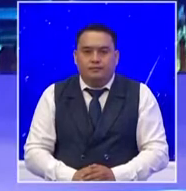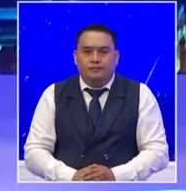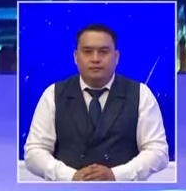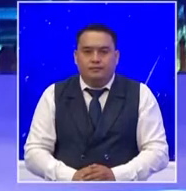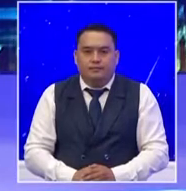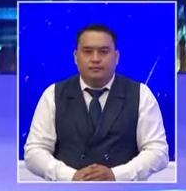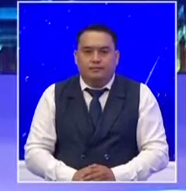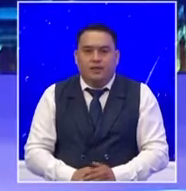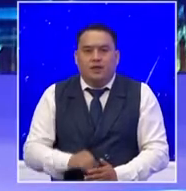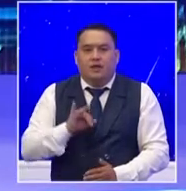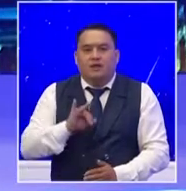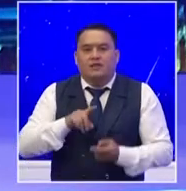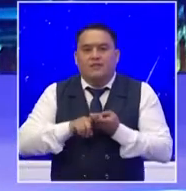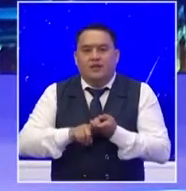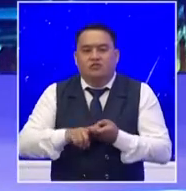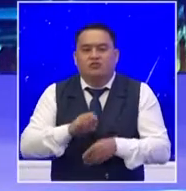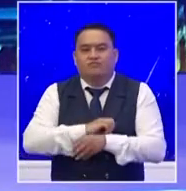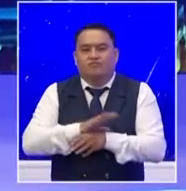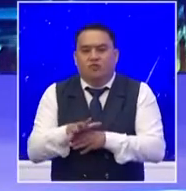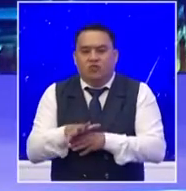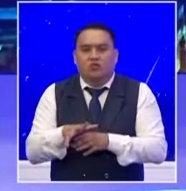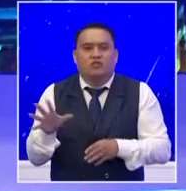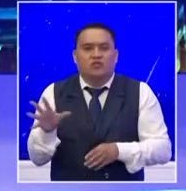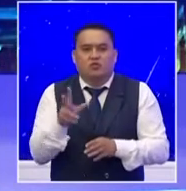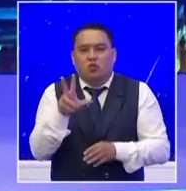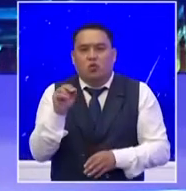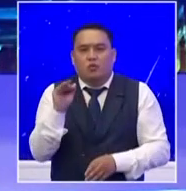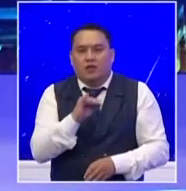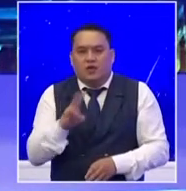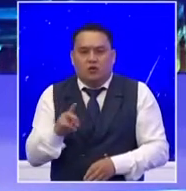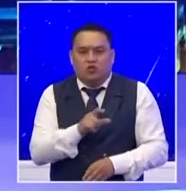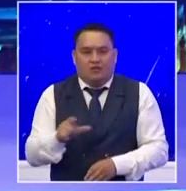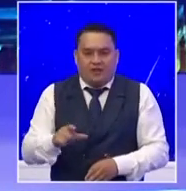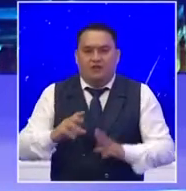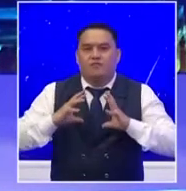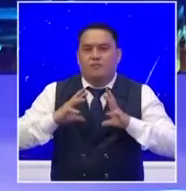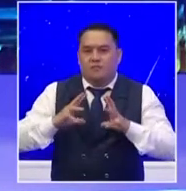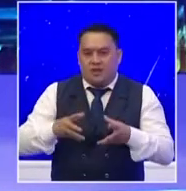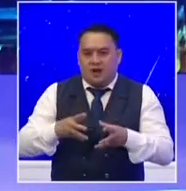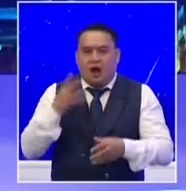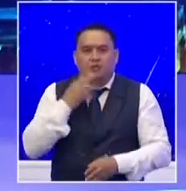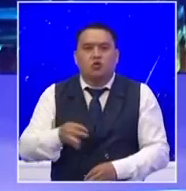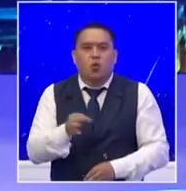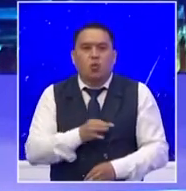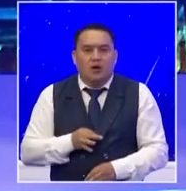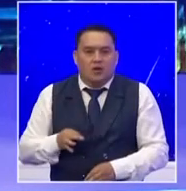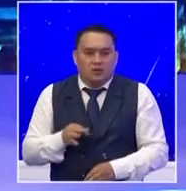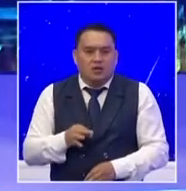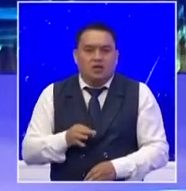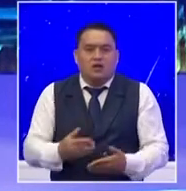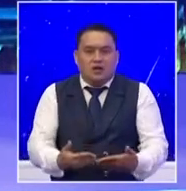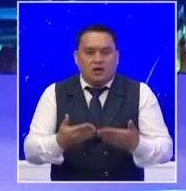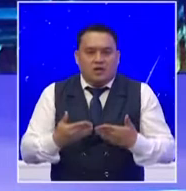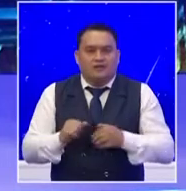Продолжаем выпуск. Пандемия коронавируса пошатнула здоровье уже 3,5 миллиона человек. Как и во всем мире, в Алматинской области во